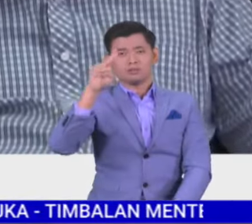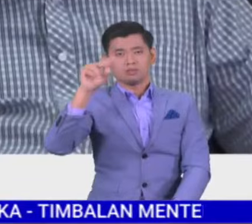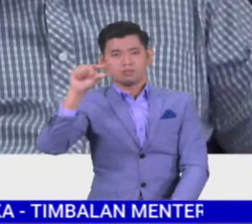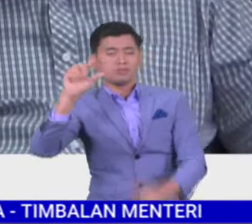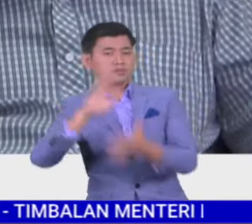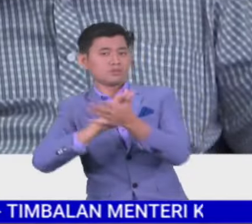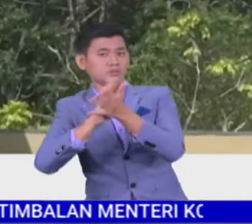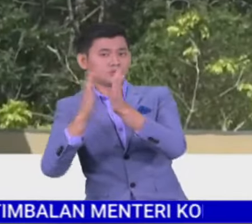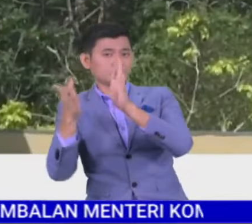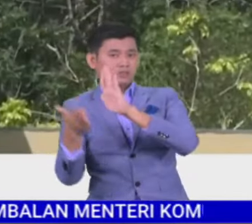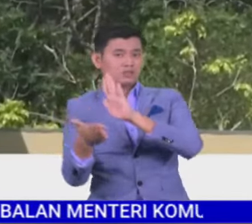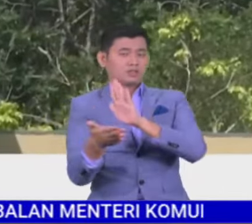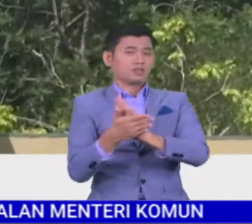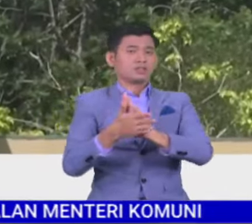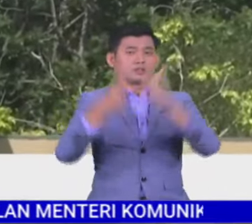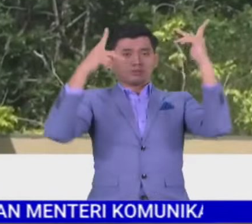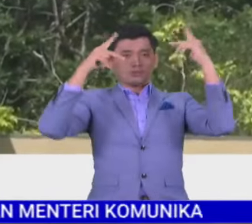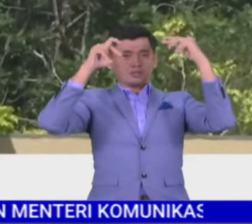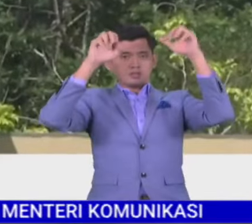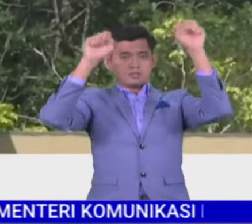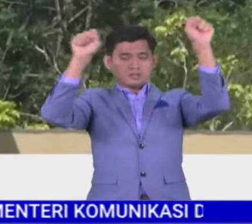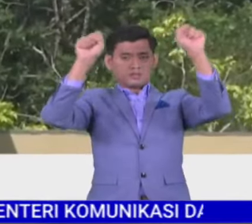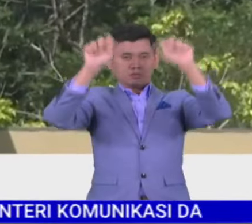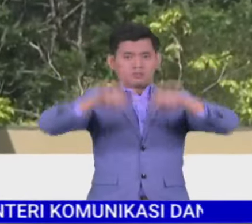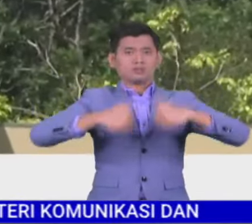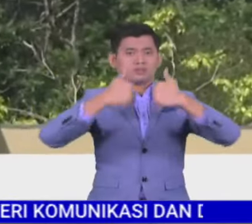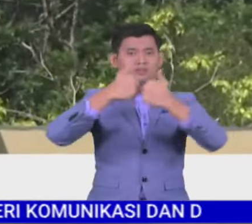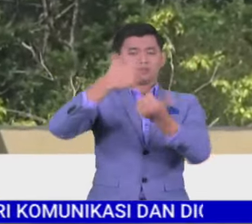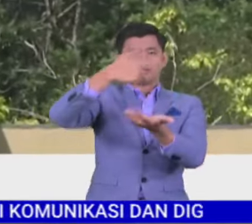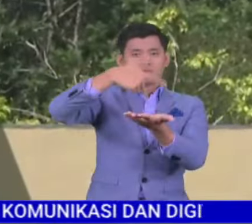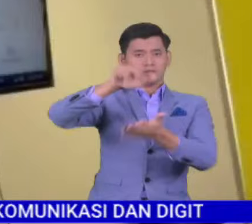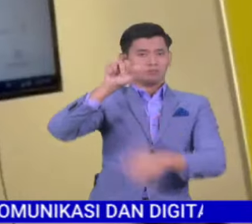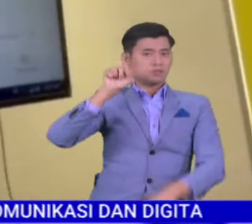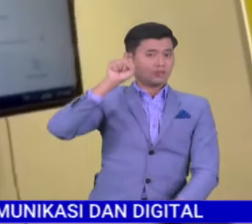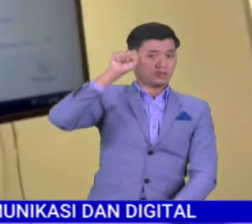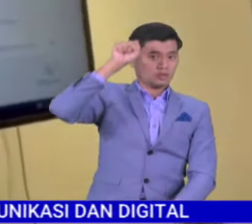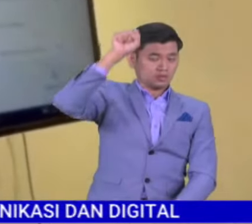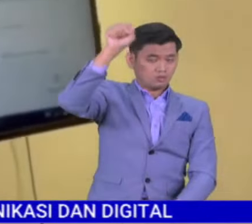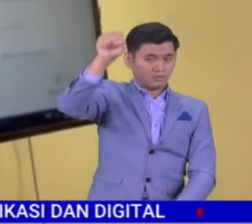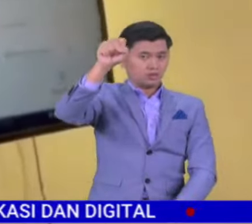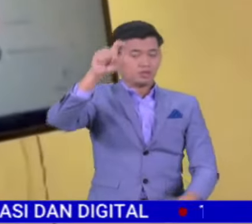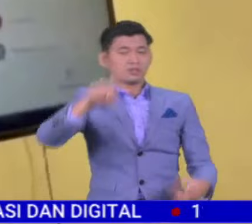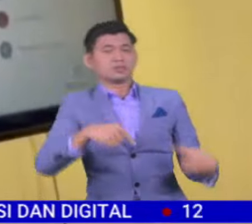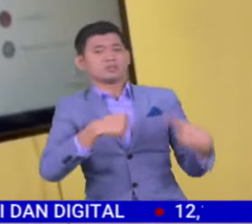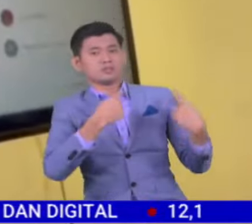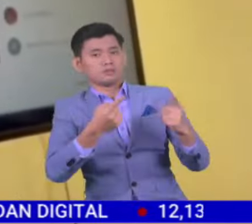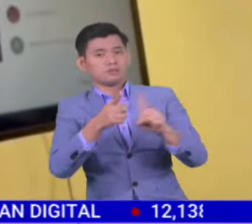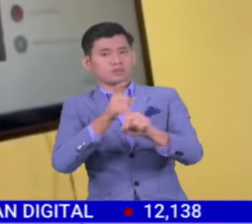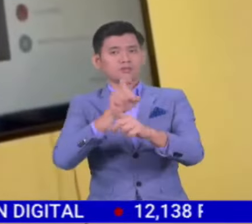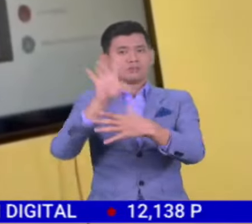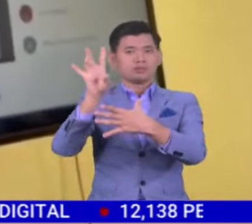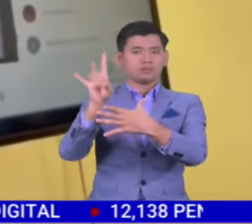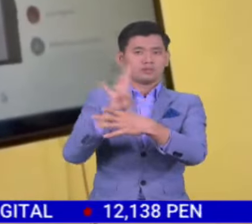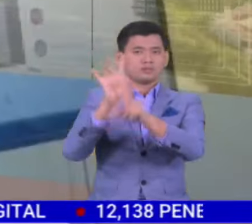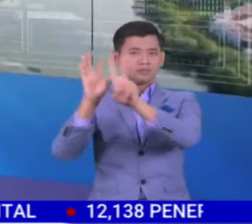disahkan secara resmi sebagai presiden sofa dalam masyarakat Agung luar biasa Safa para Jun 2021